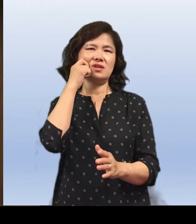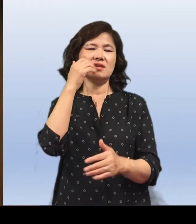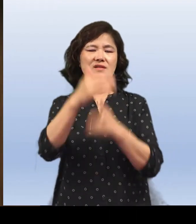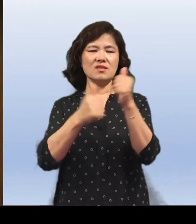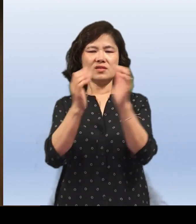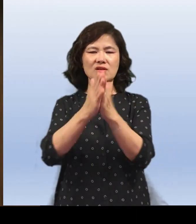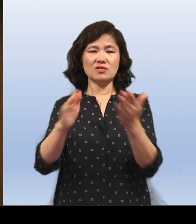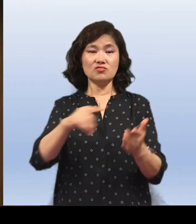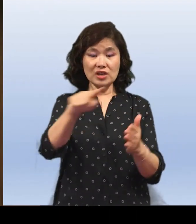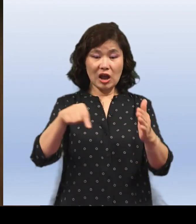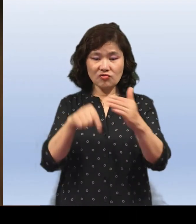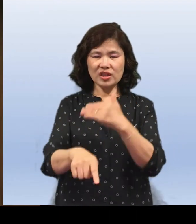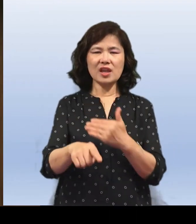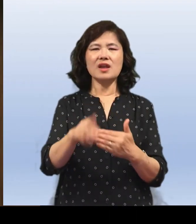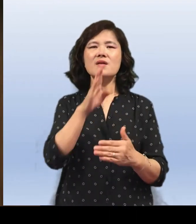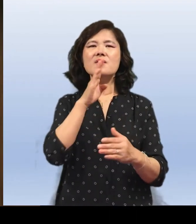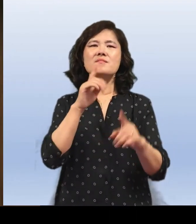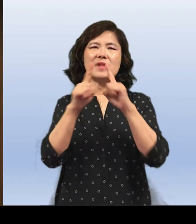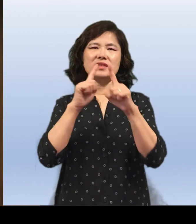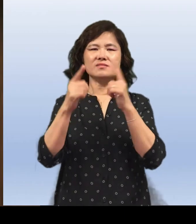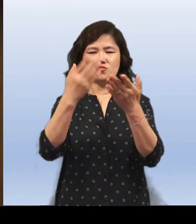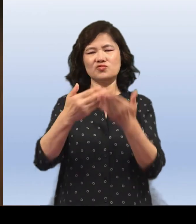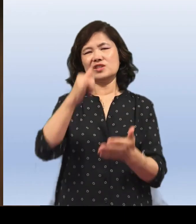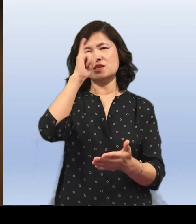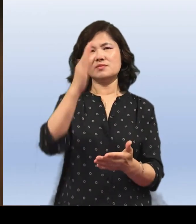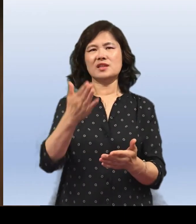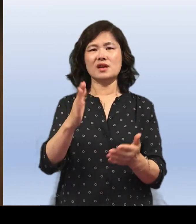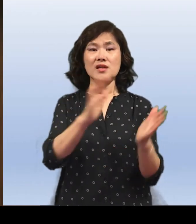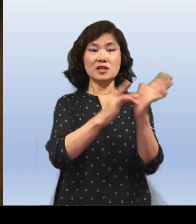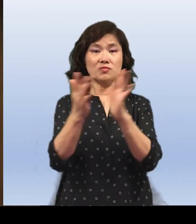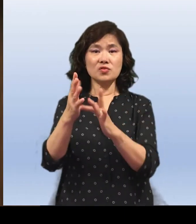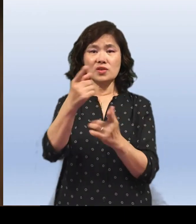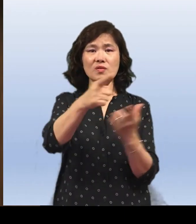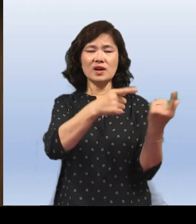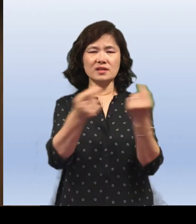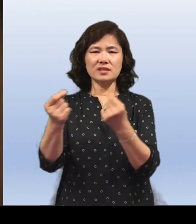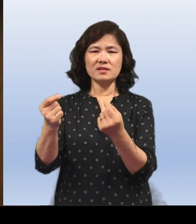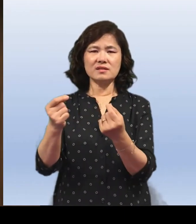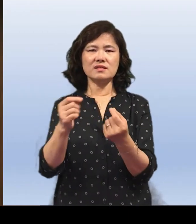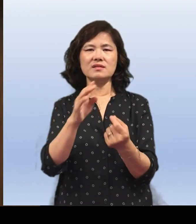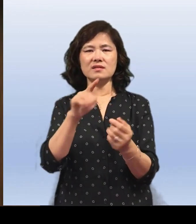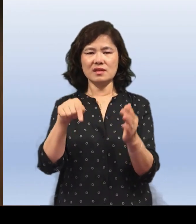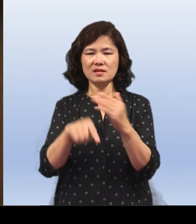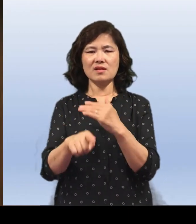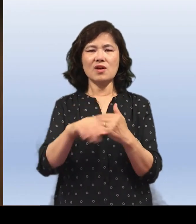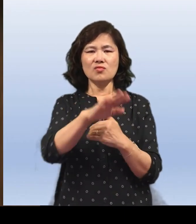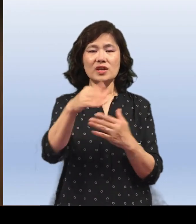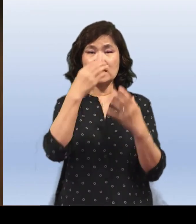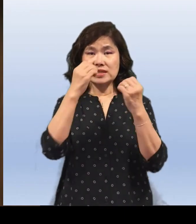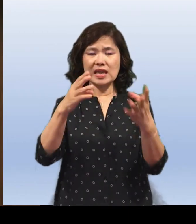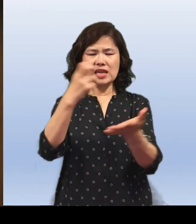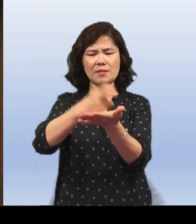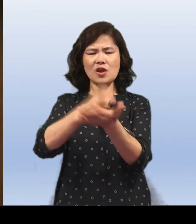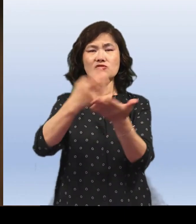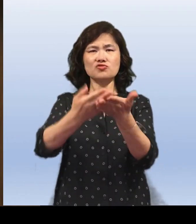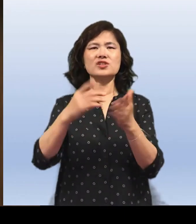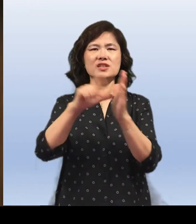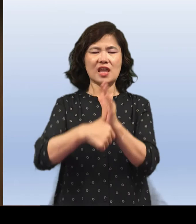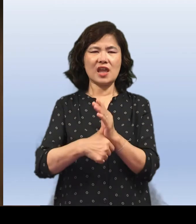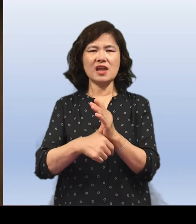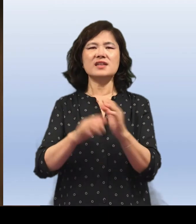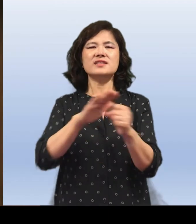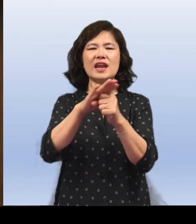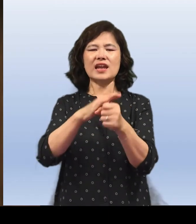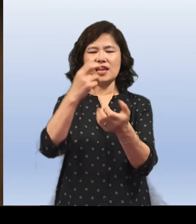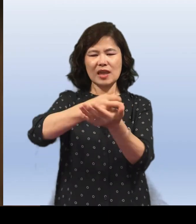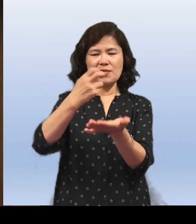성경은 우리 가운데 말씀하고 있는 것입니다. 예수님도 이런 맥락에서 우리에게 새 계명을 주실 때에 그 사랑의